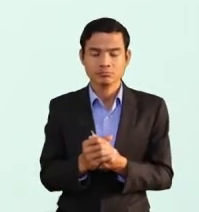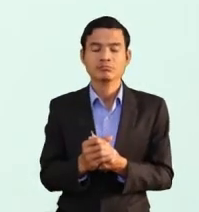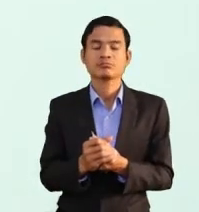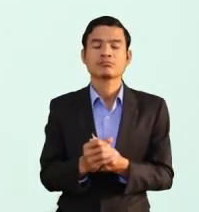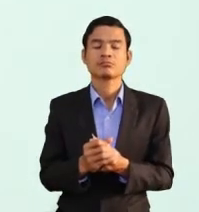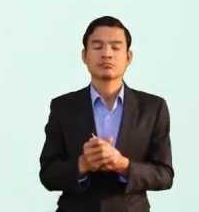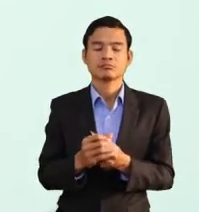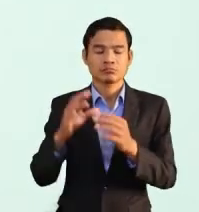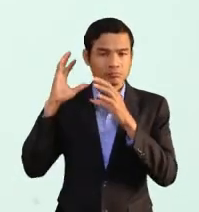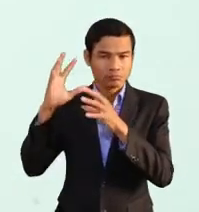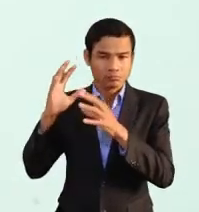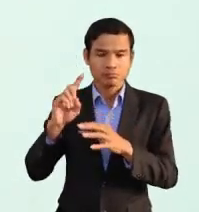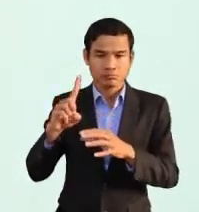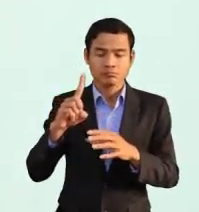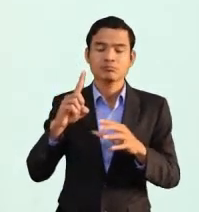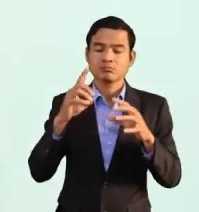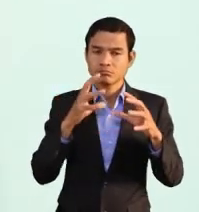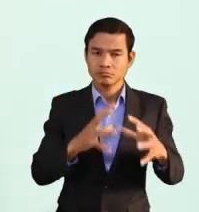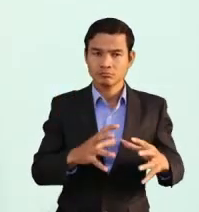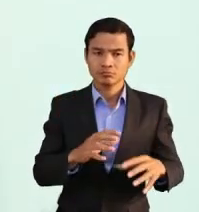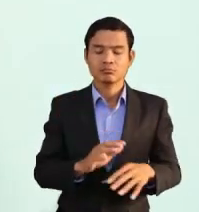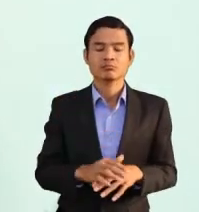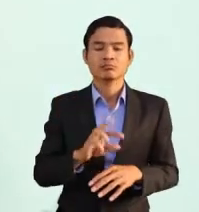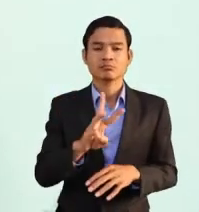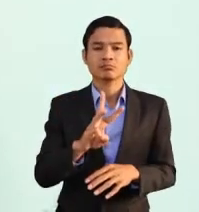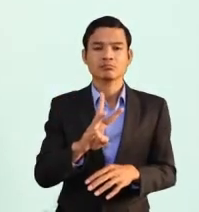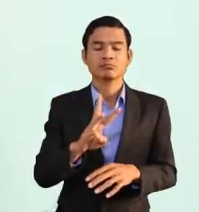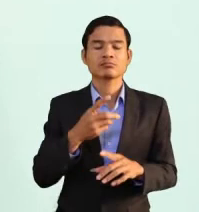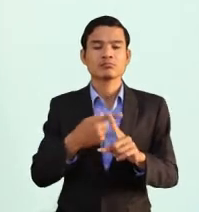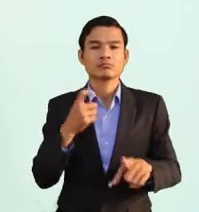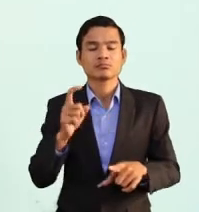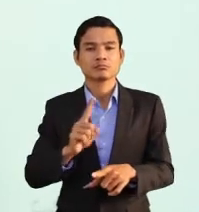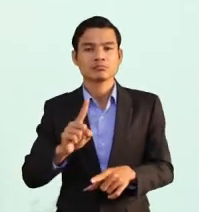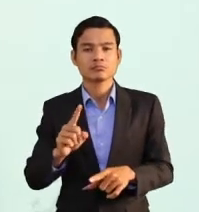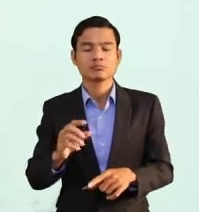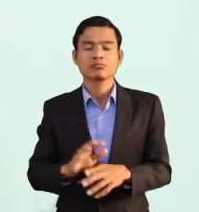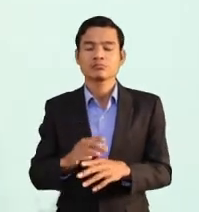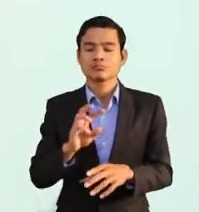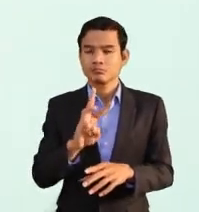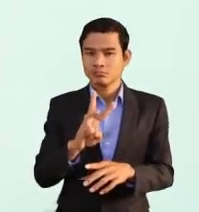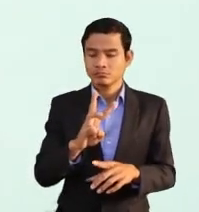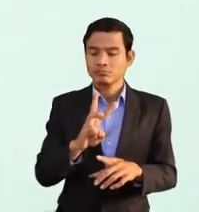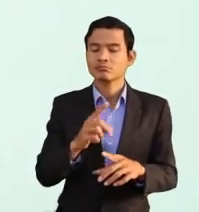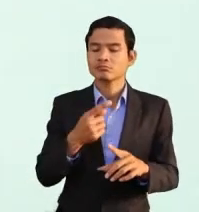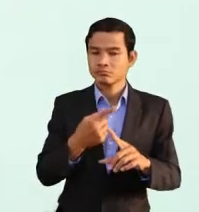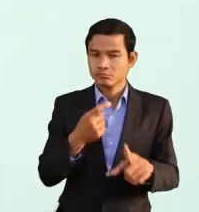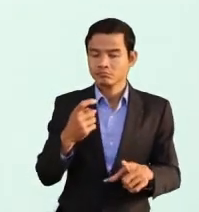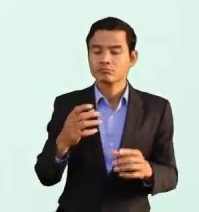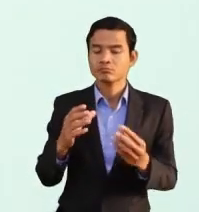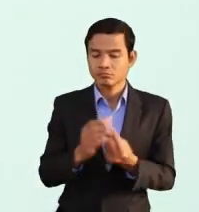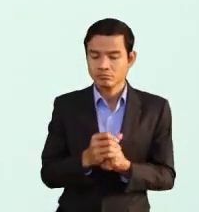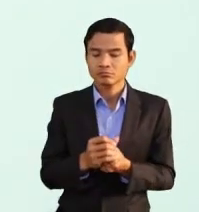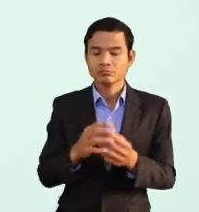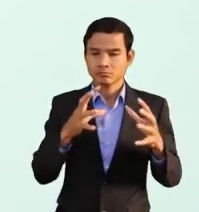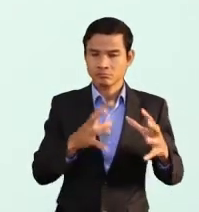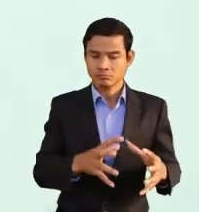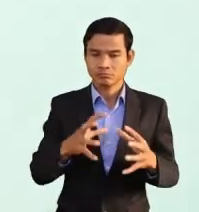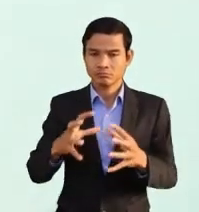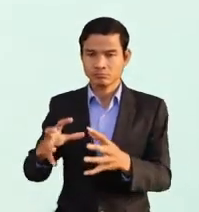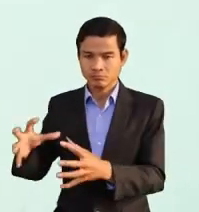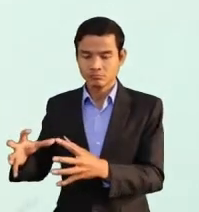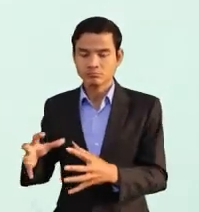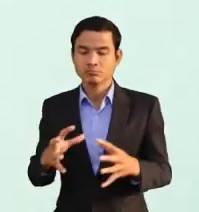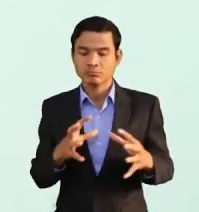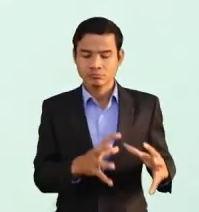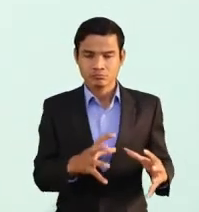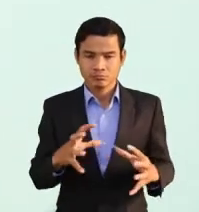khăn ông muối thì cha chết bầy còn ban màu bì na bầy ní cứ ban màu bì chồng luôn thì đồn nè